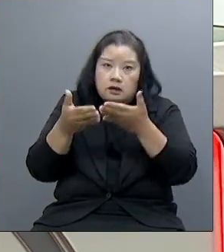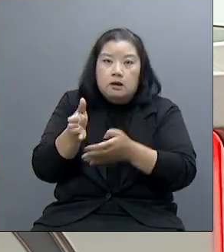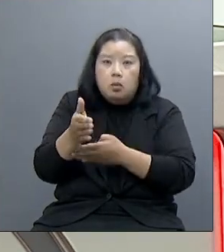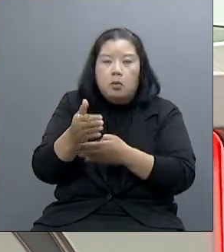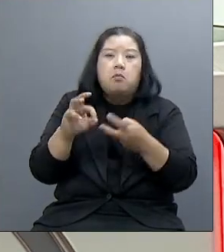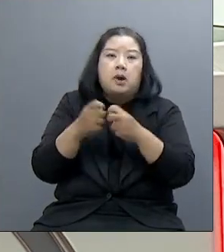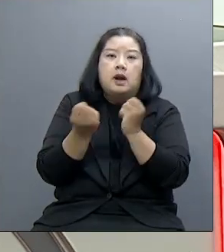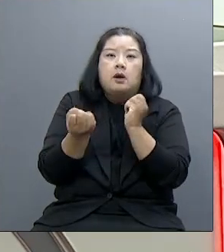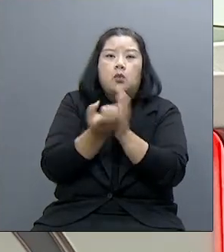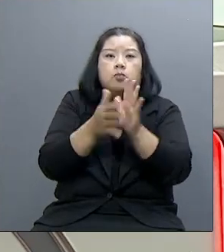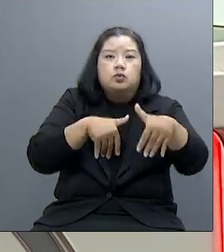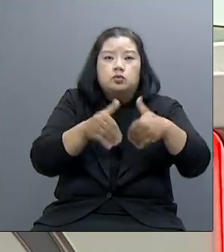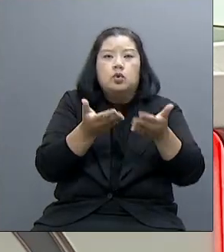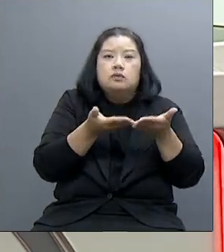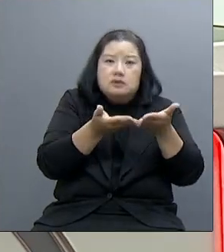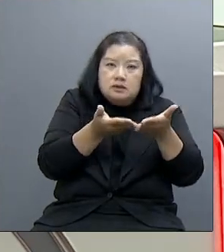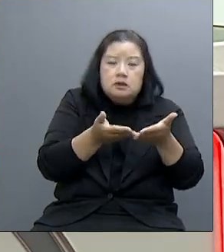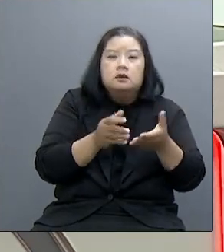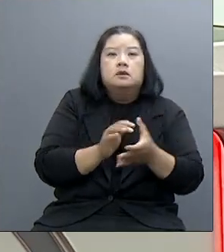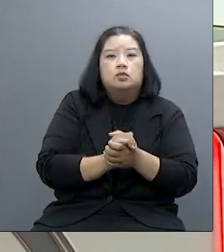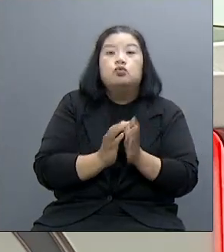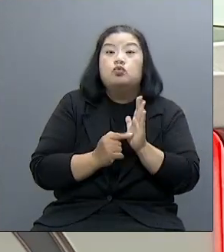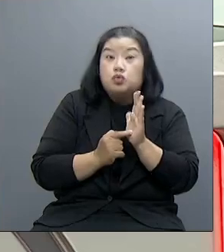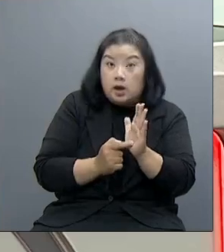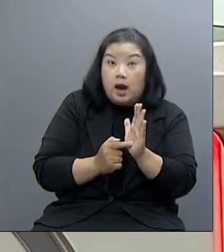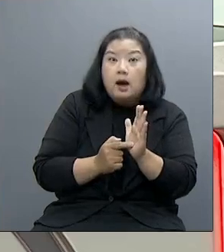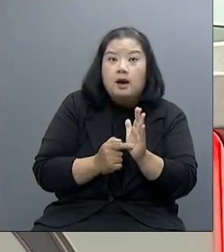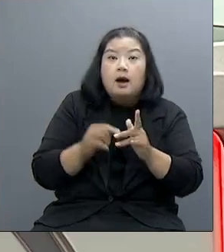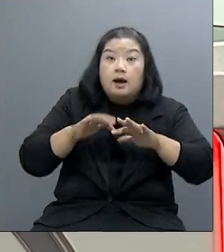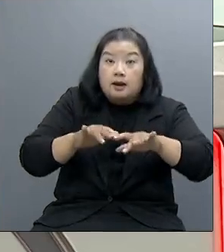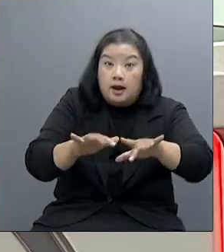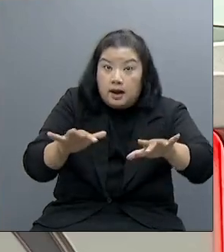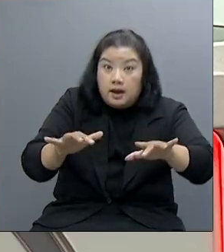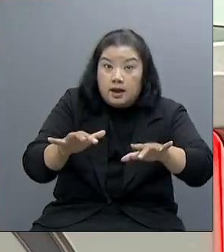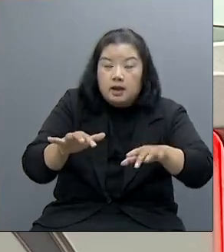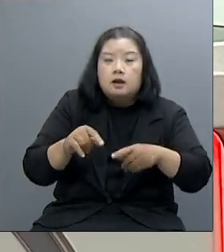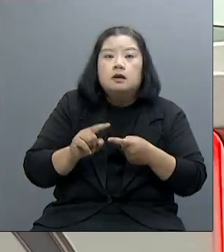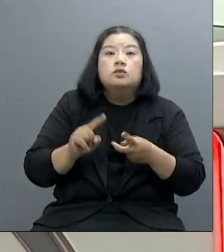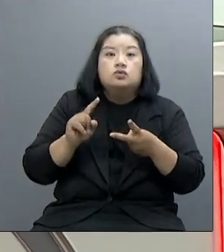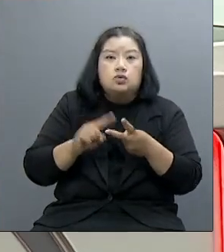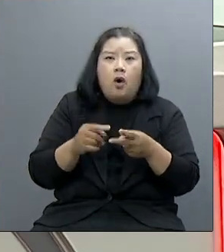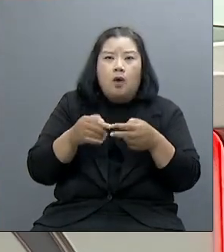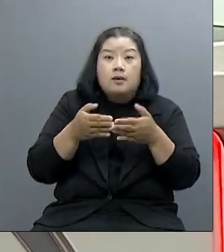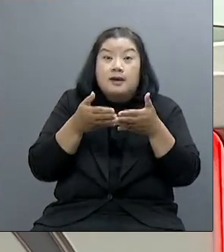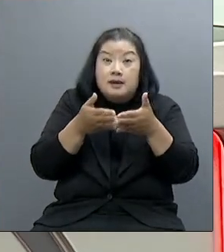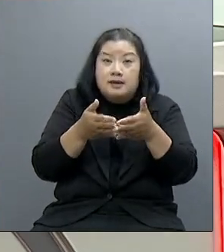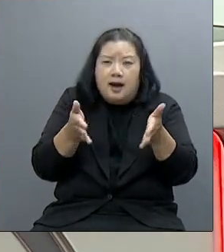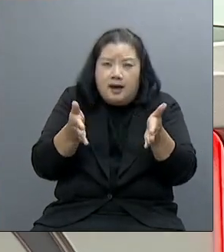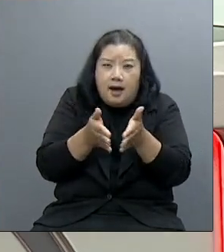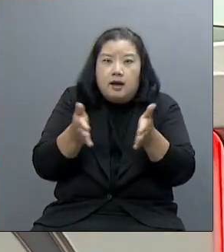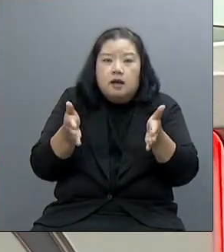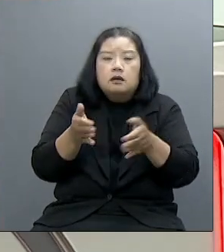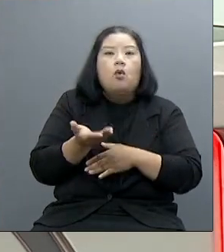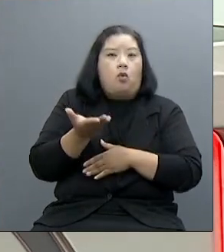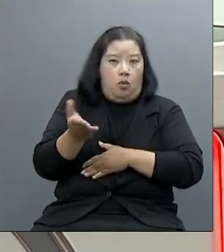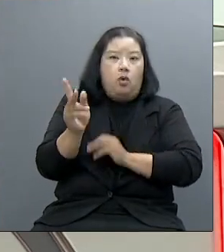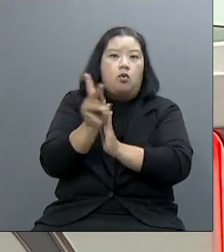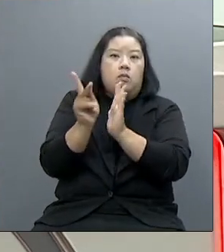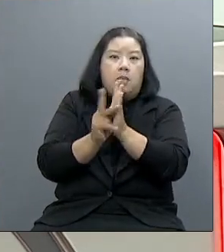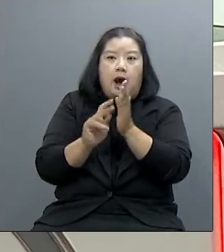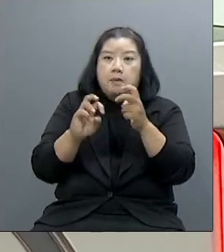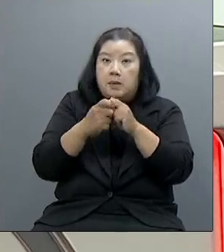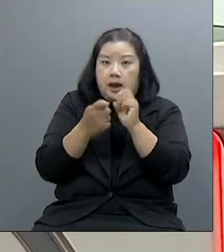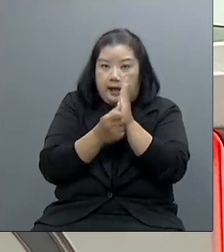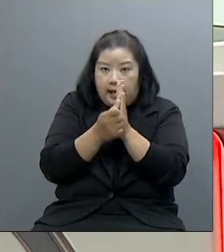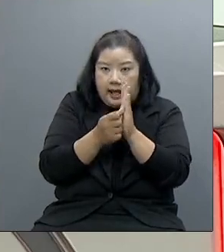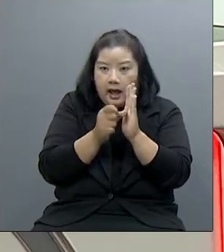ประมงพื้นบ้านนะคะทั้งเรื่องการกำหนดแนวเขตเรื่องของขนาดของเรือโดยขอให้แก้ไขกฎหมายที่มีปัญหาในบางม